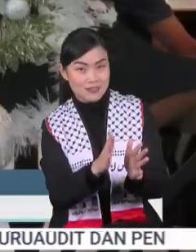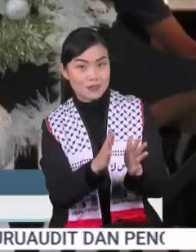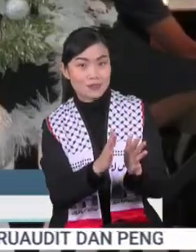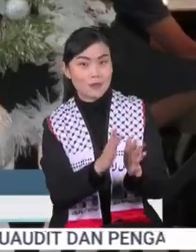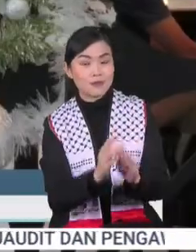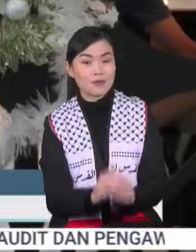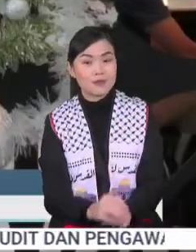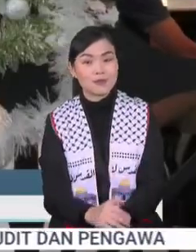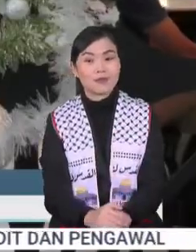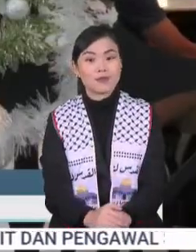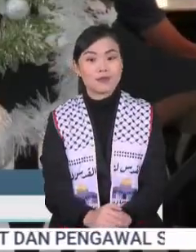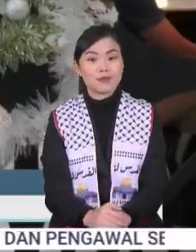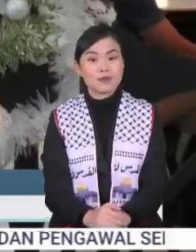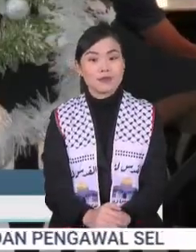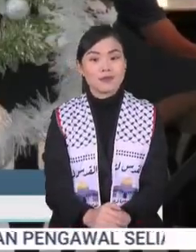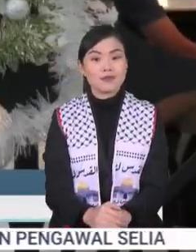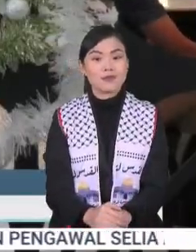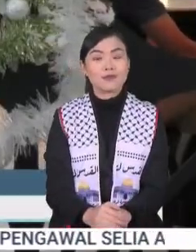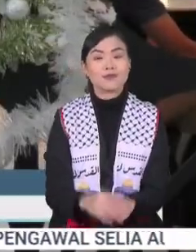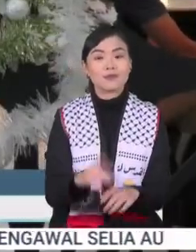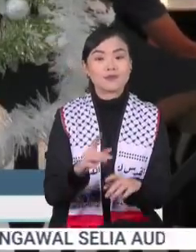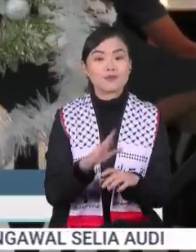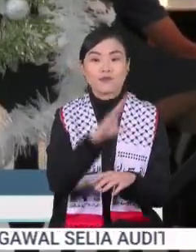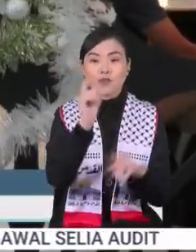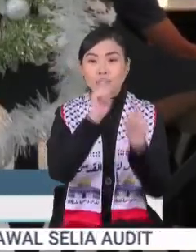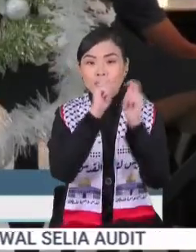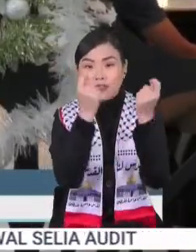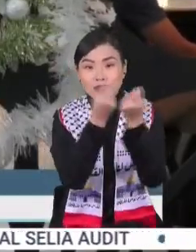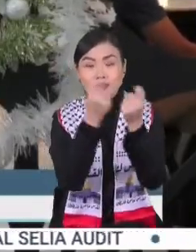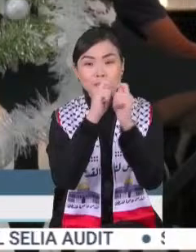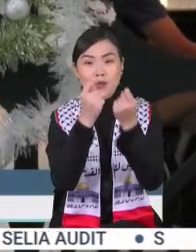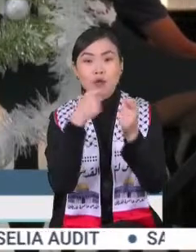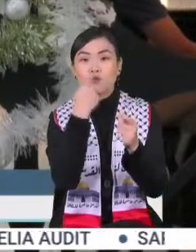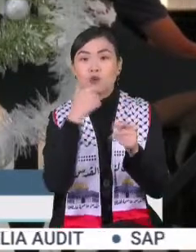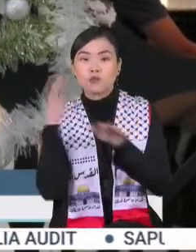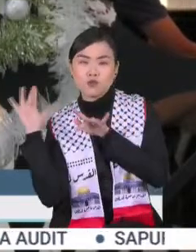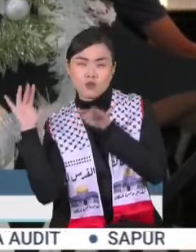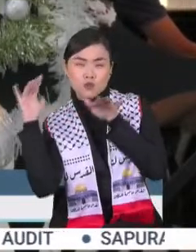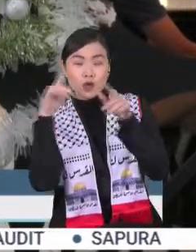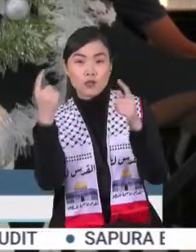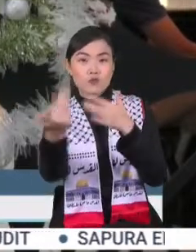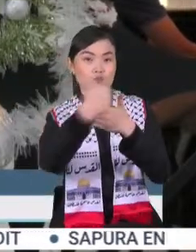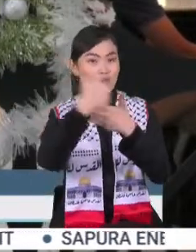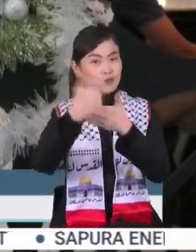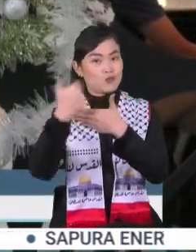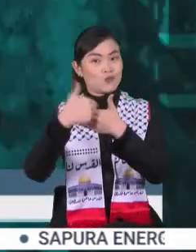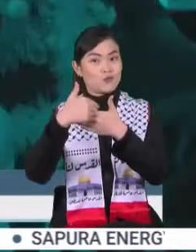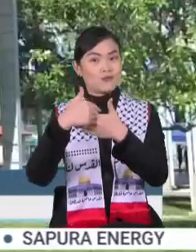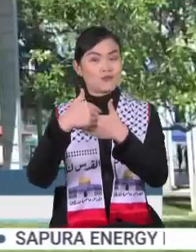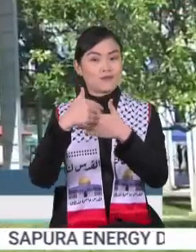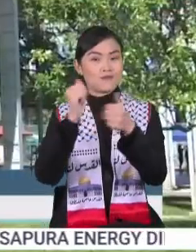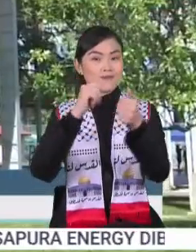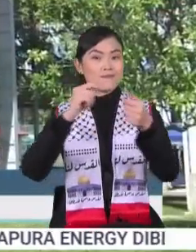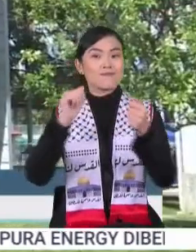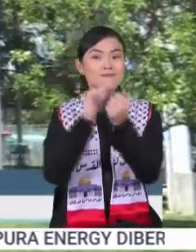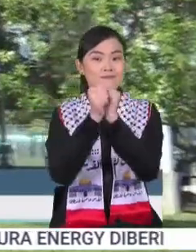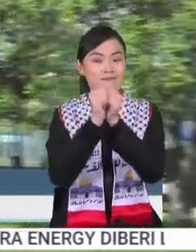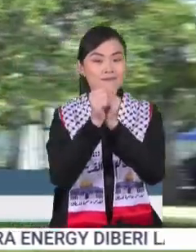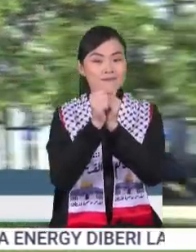kepada atlet-atlet dan pasukanukan konen yang menyertai sukan Saga tahun ini